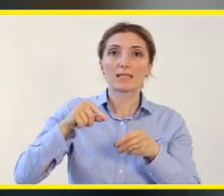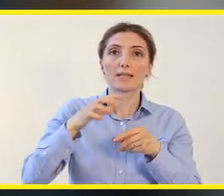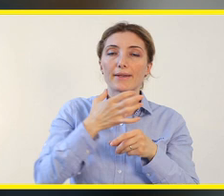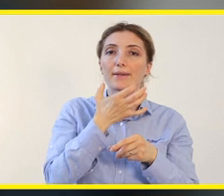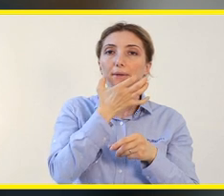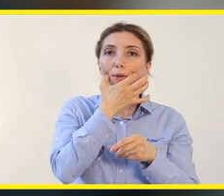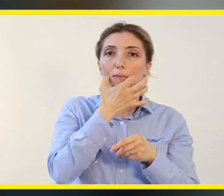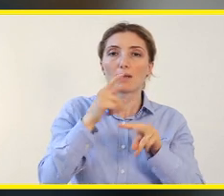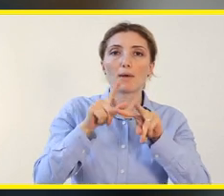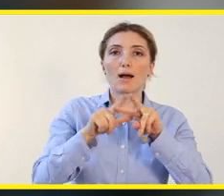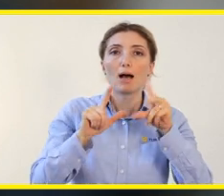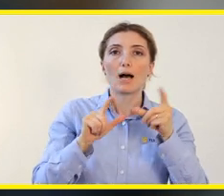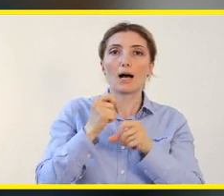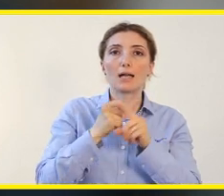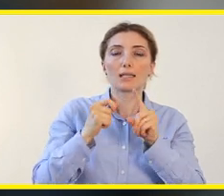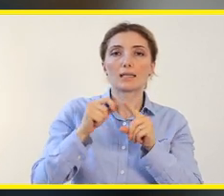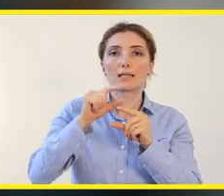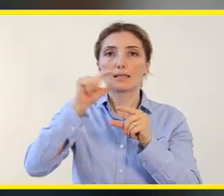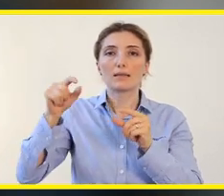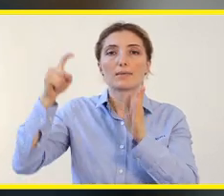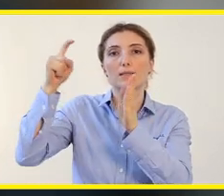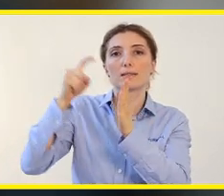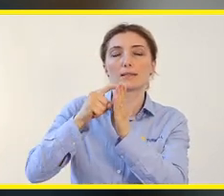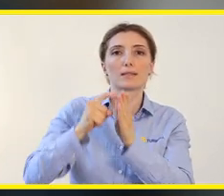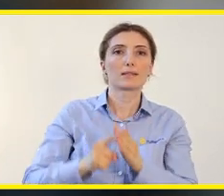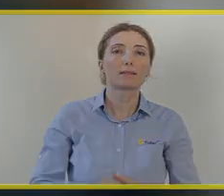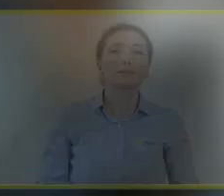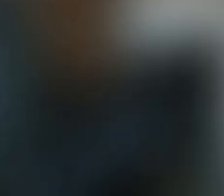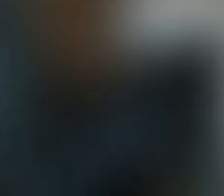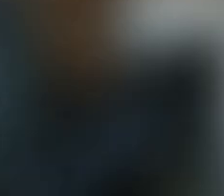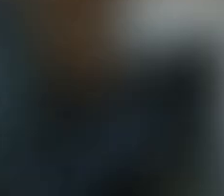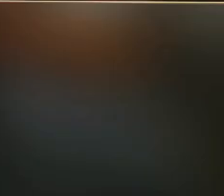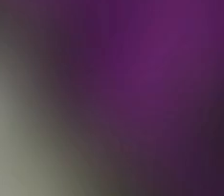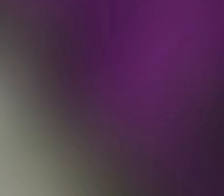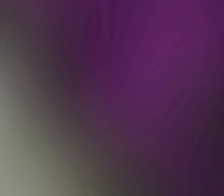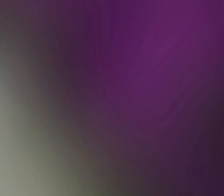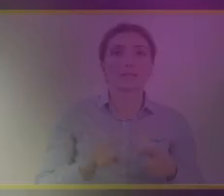seçenekler arasından gülümseme algılama seçeneğini tıklayın.